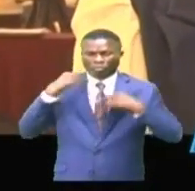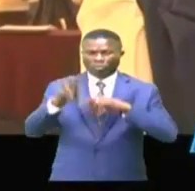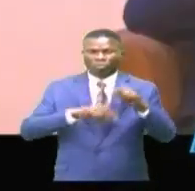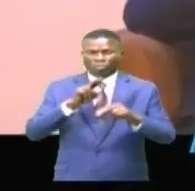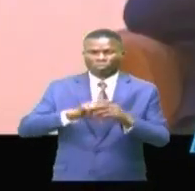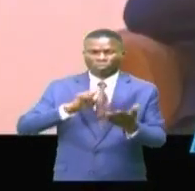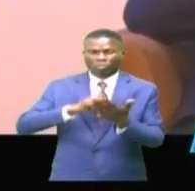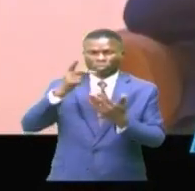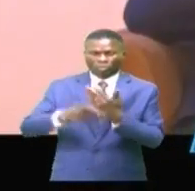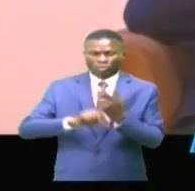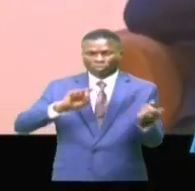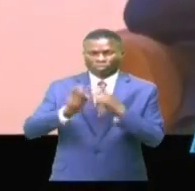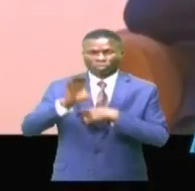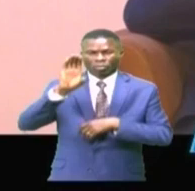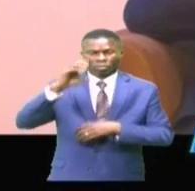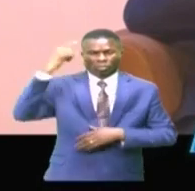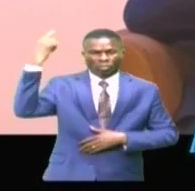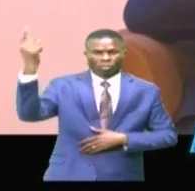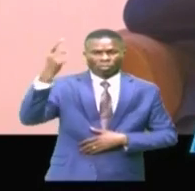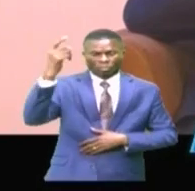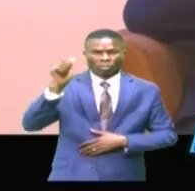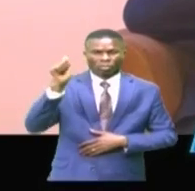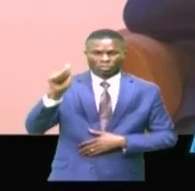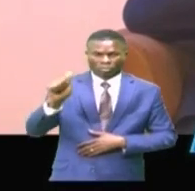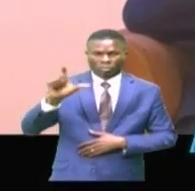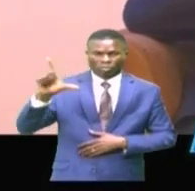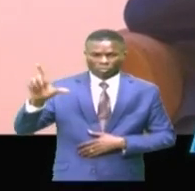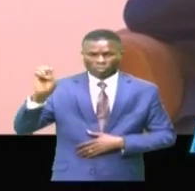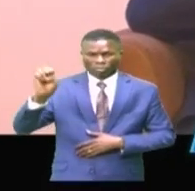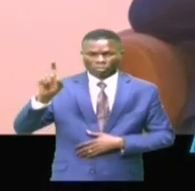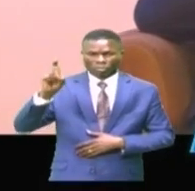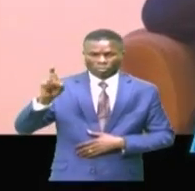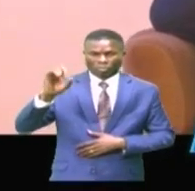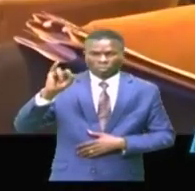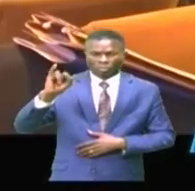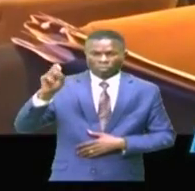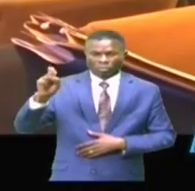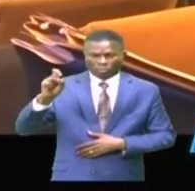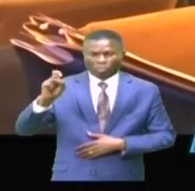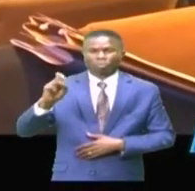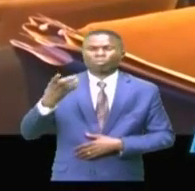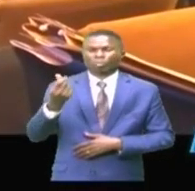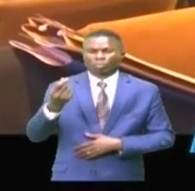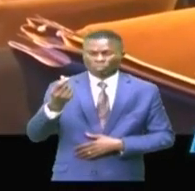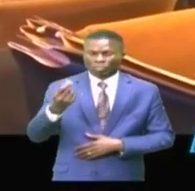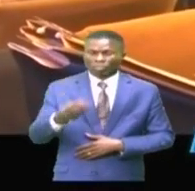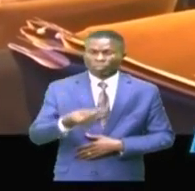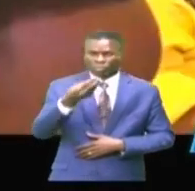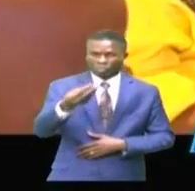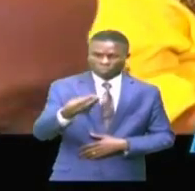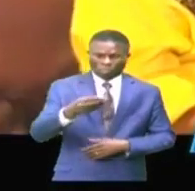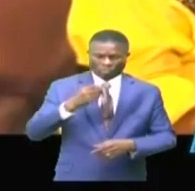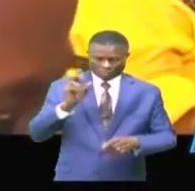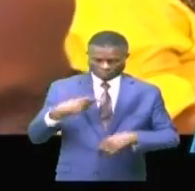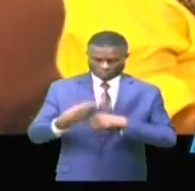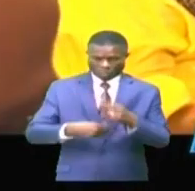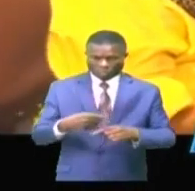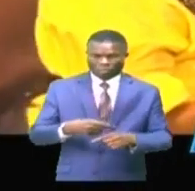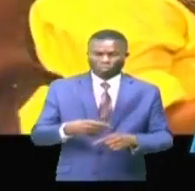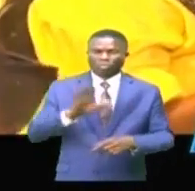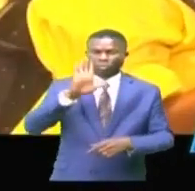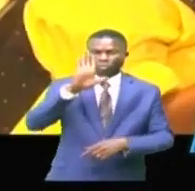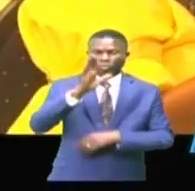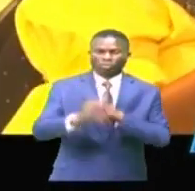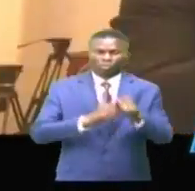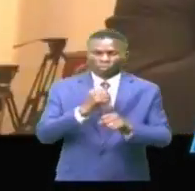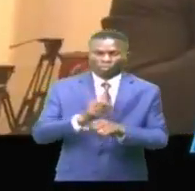projet transforme de la Banque mondiale Alexis Mangala les fonds de garanties partielles du portefeuille est mise en oeuvre pour une période de 5 ans et